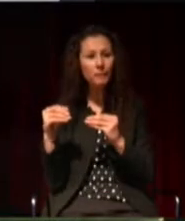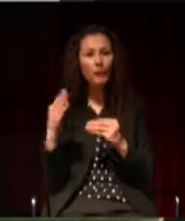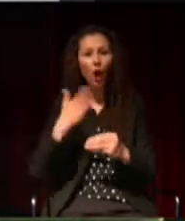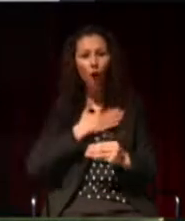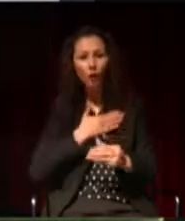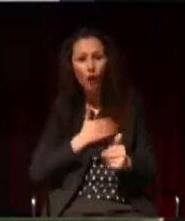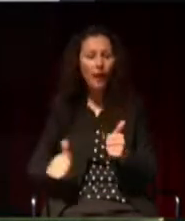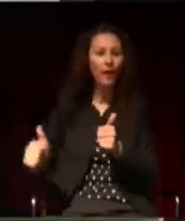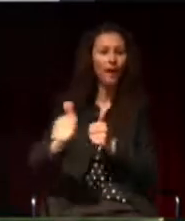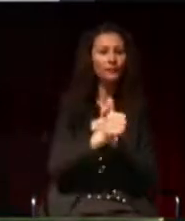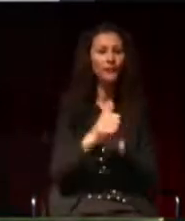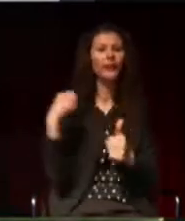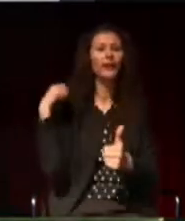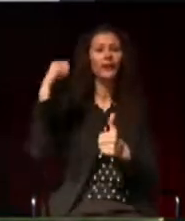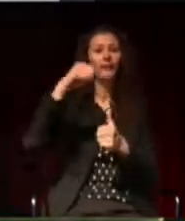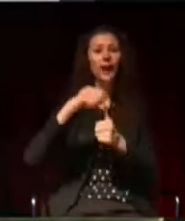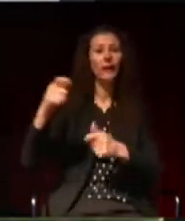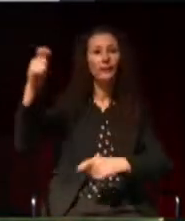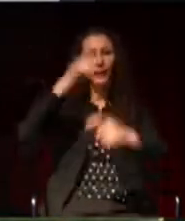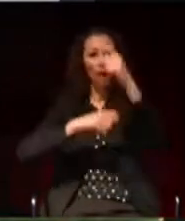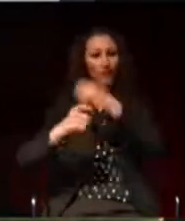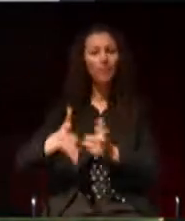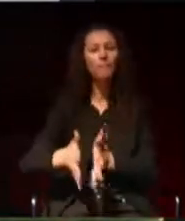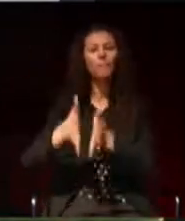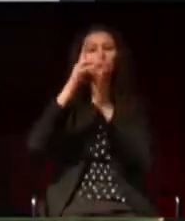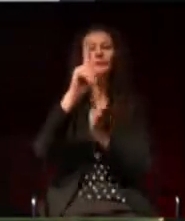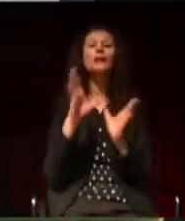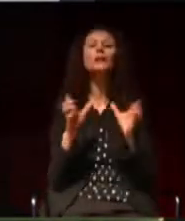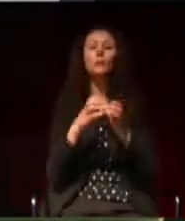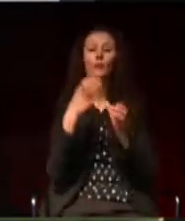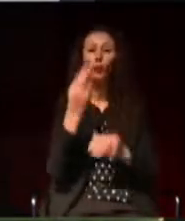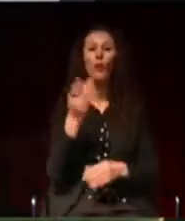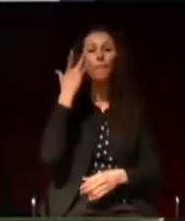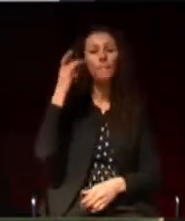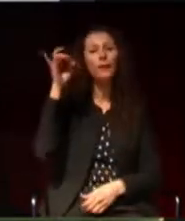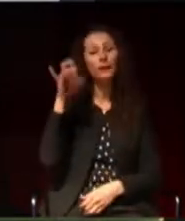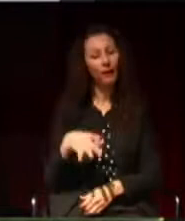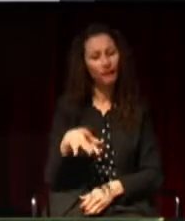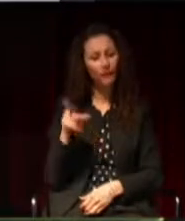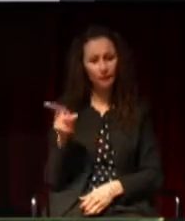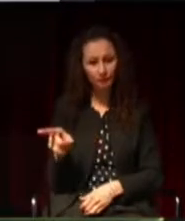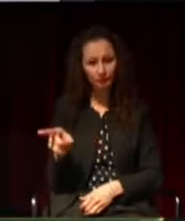hak kayıplarının önüne geçerek yeniden yapı yapılması bir kapsam olarak belirlendi.